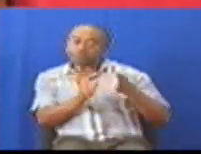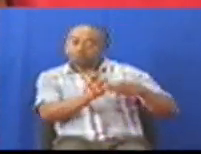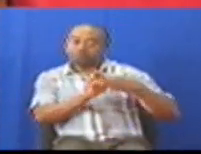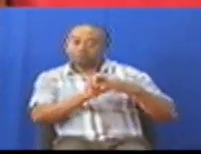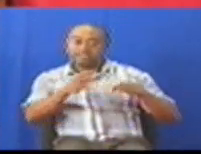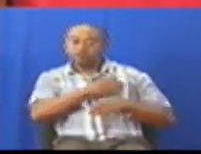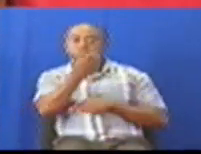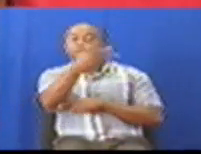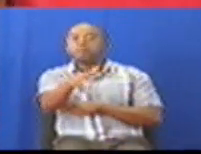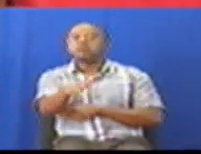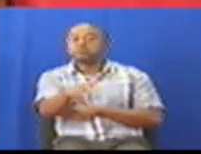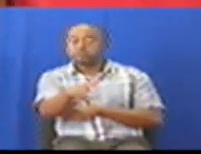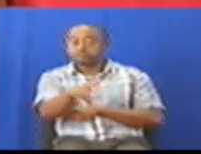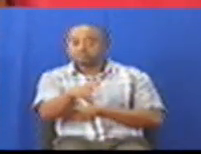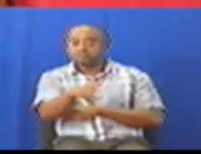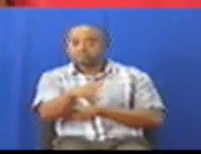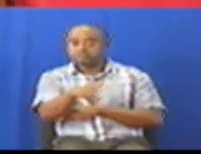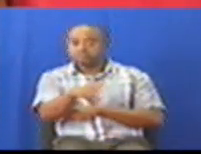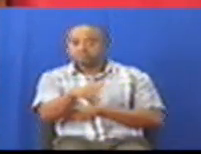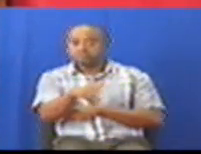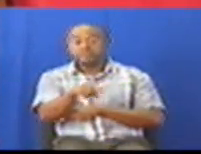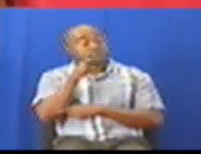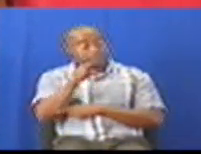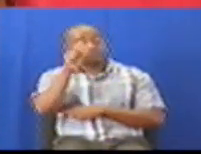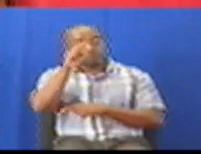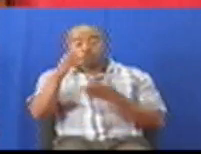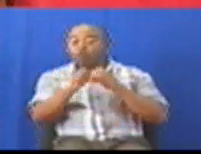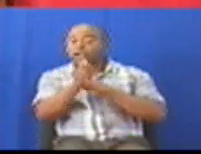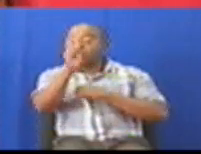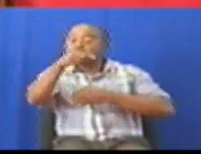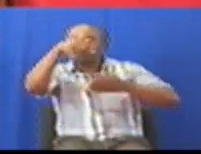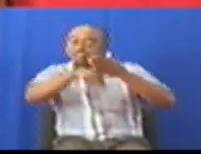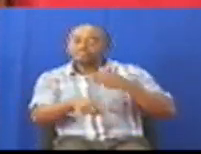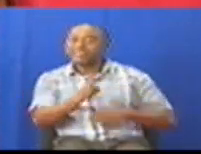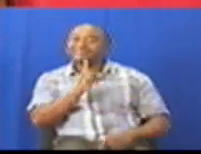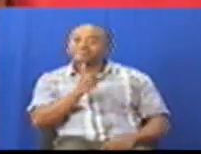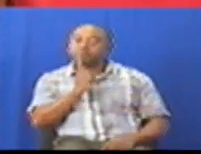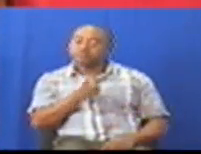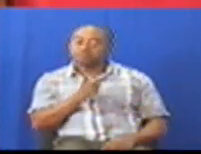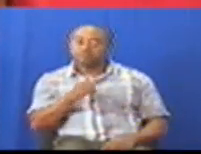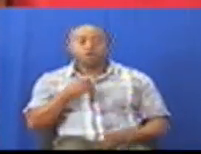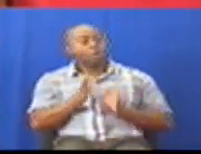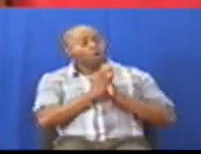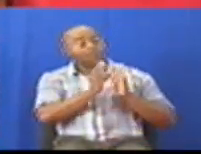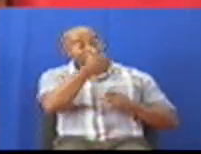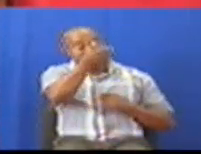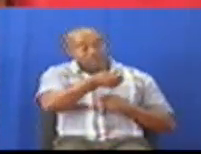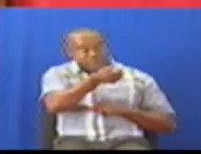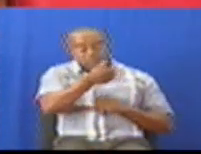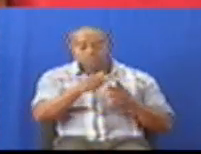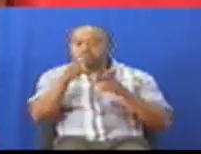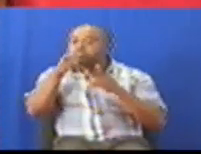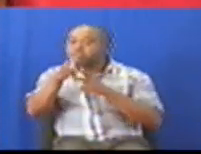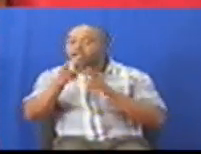sasa hivi huu ni wakala huko chini ya TAMISEMI, lakini tuweze kuomba vijiji na kata zipate maji.